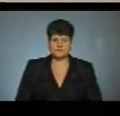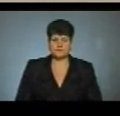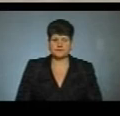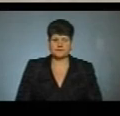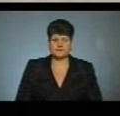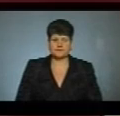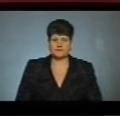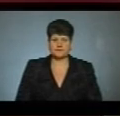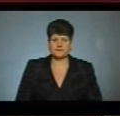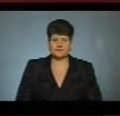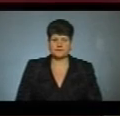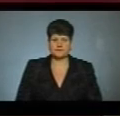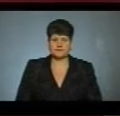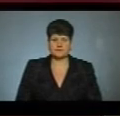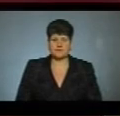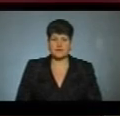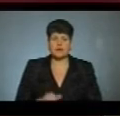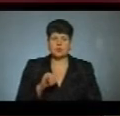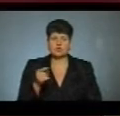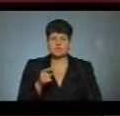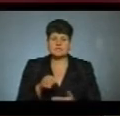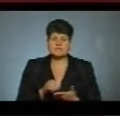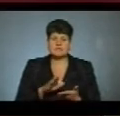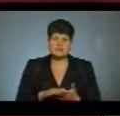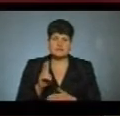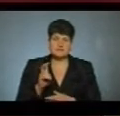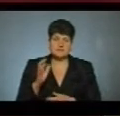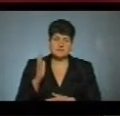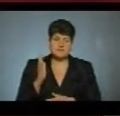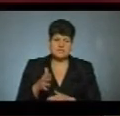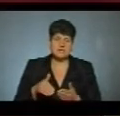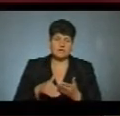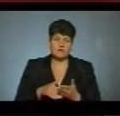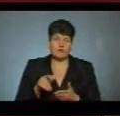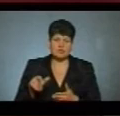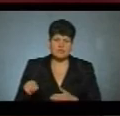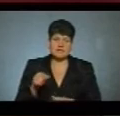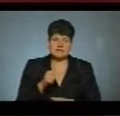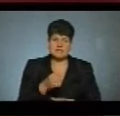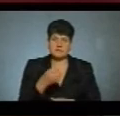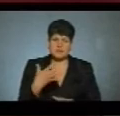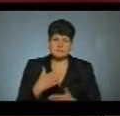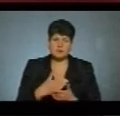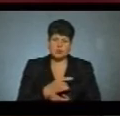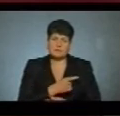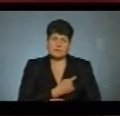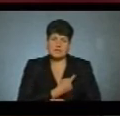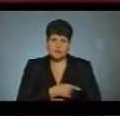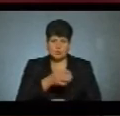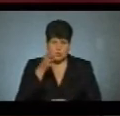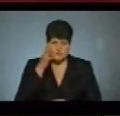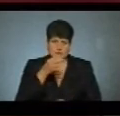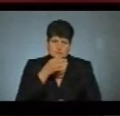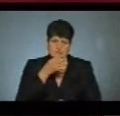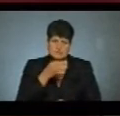Суспільному. Тернопіль. У Тернополі зареєстрували 250 волонтерів, з них 15 мають медичну освіту, повідомила